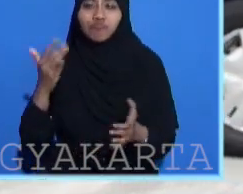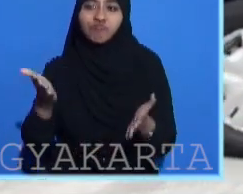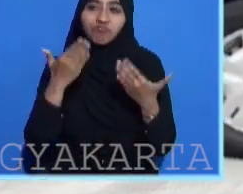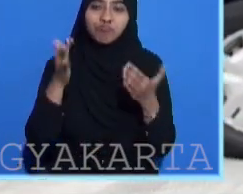ramah lingkungan